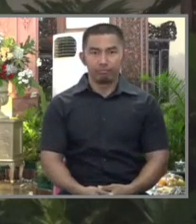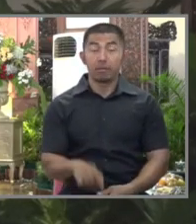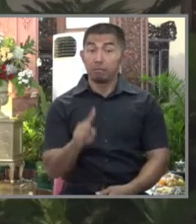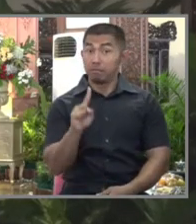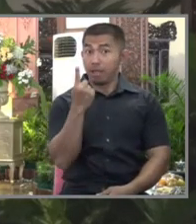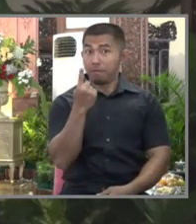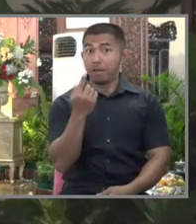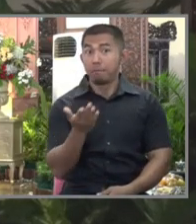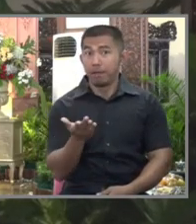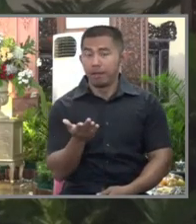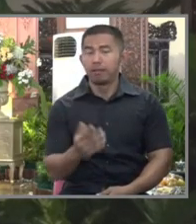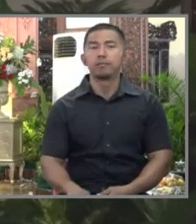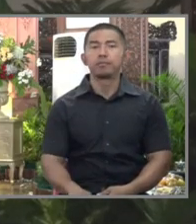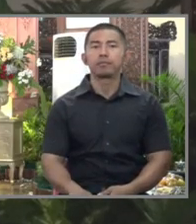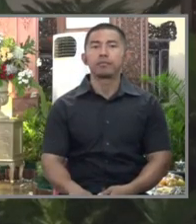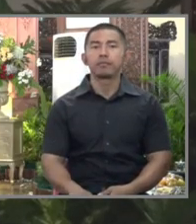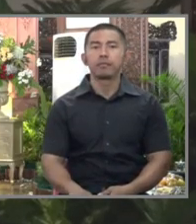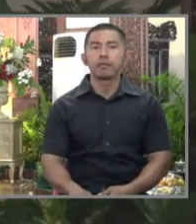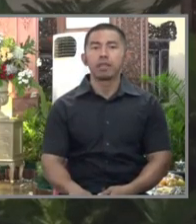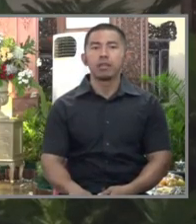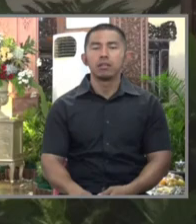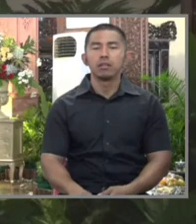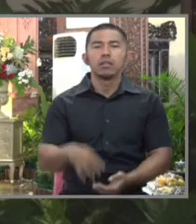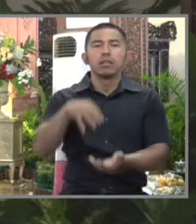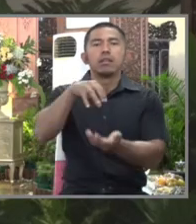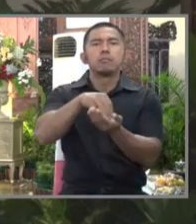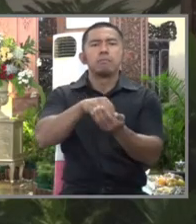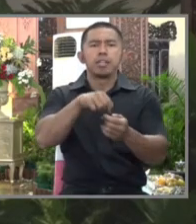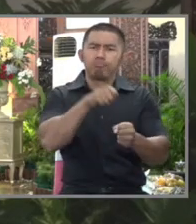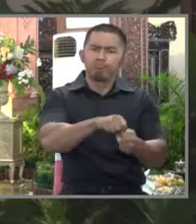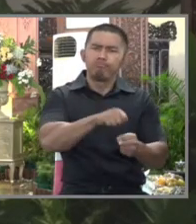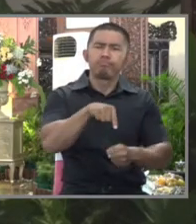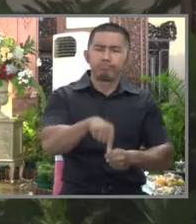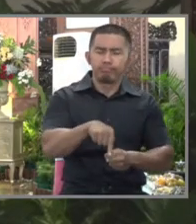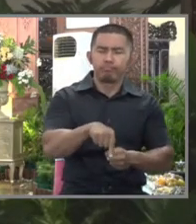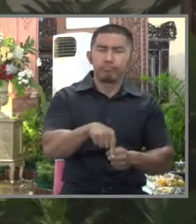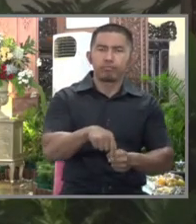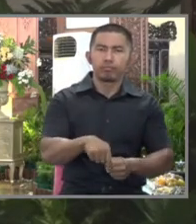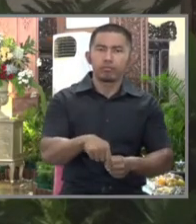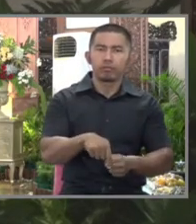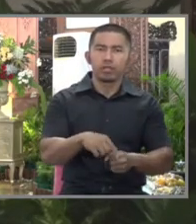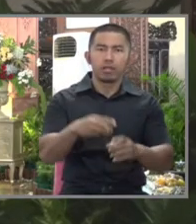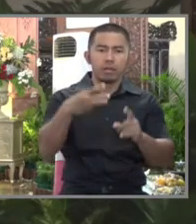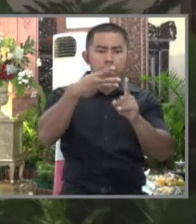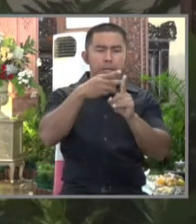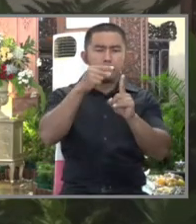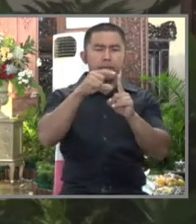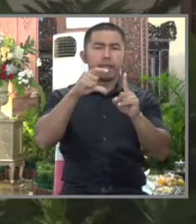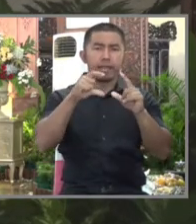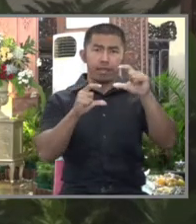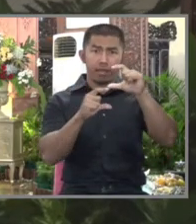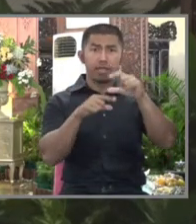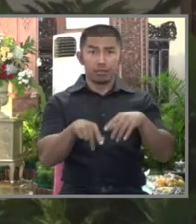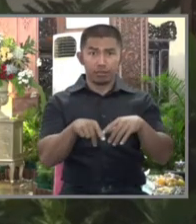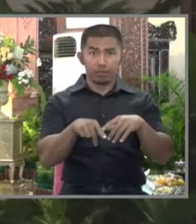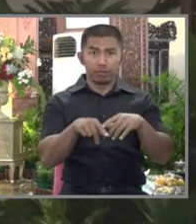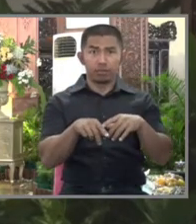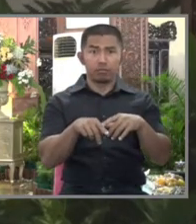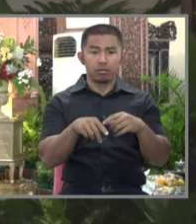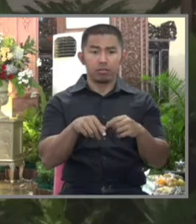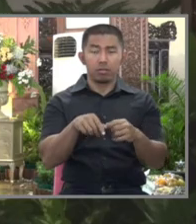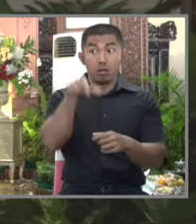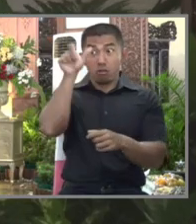pertama yaitu secara demografi, Pak Gubernur, menurut BPS jumlah penduduk di wilayah Kabupaten Jepara